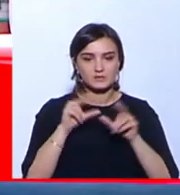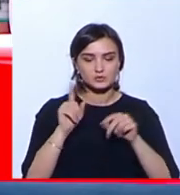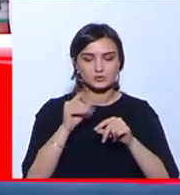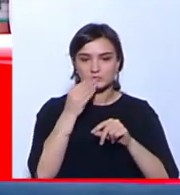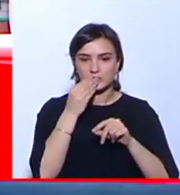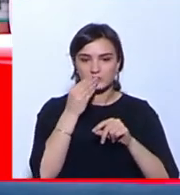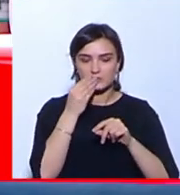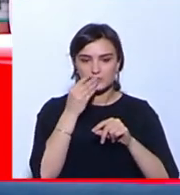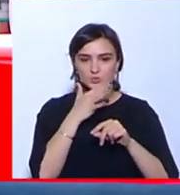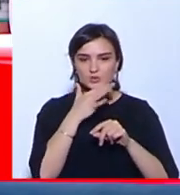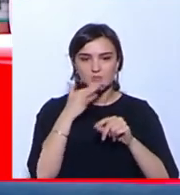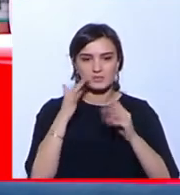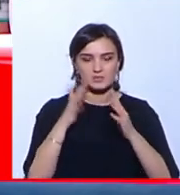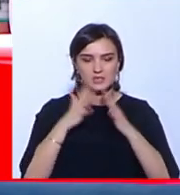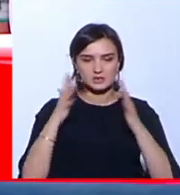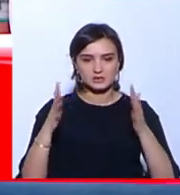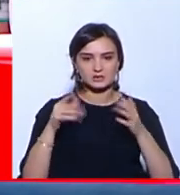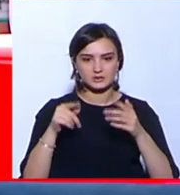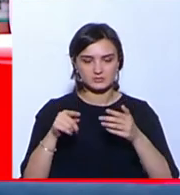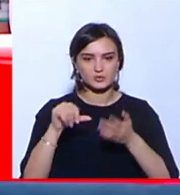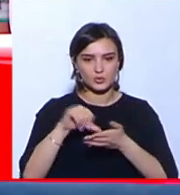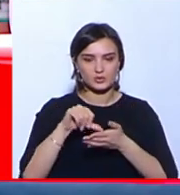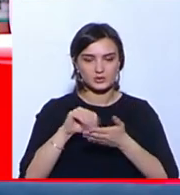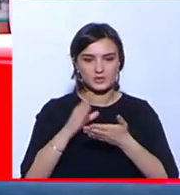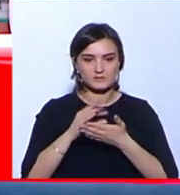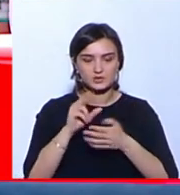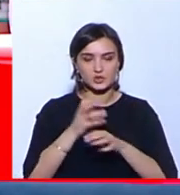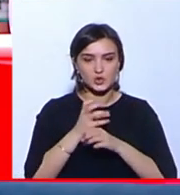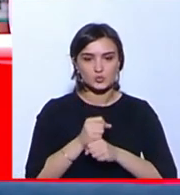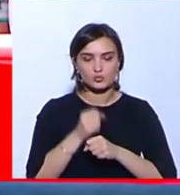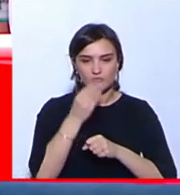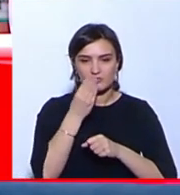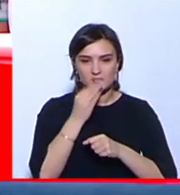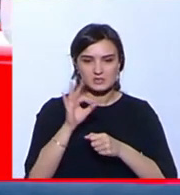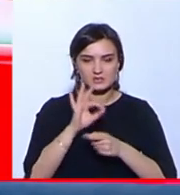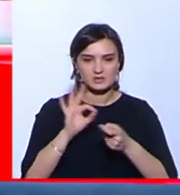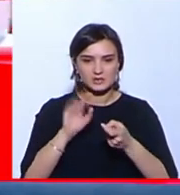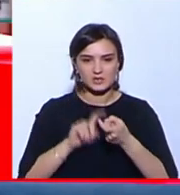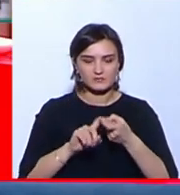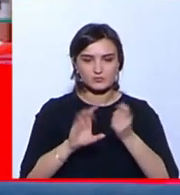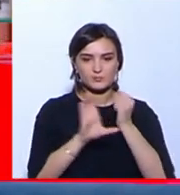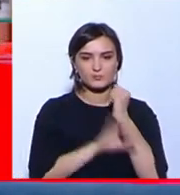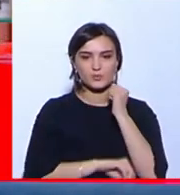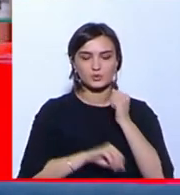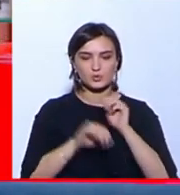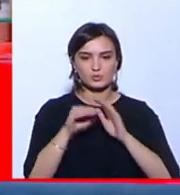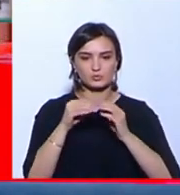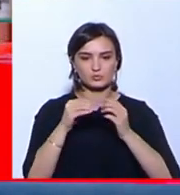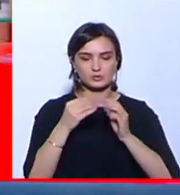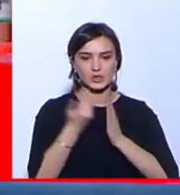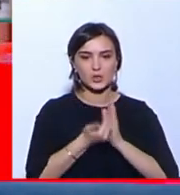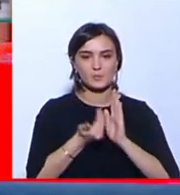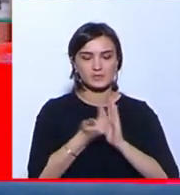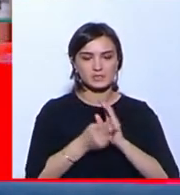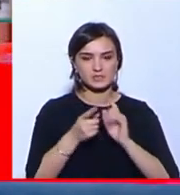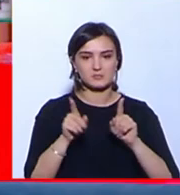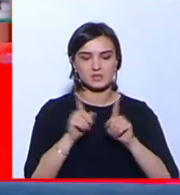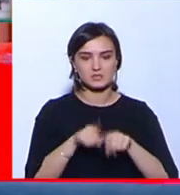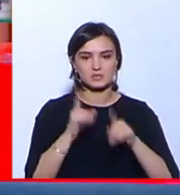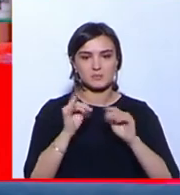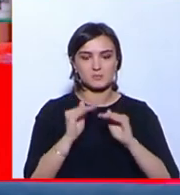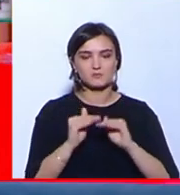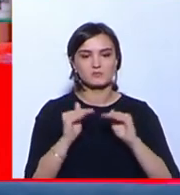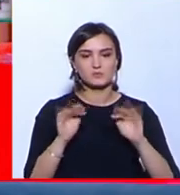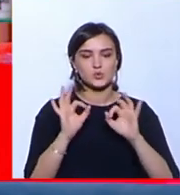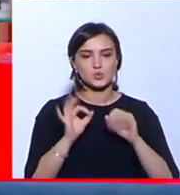საკვებს უზარმაზარი როლი აქვს და შეზღუდულ კვებასთან დაკავშირებული ბოლო რეკომენდაციები არის ასეთი. ამ ბავშვებისთვის